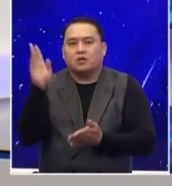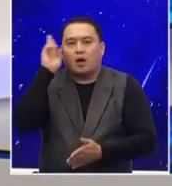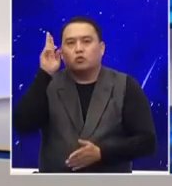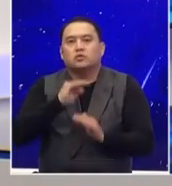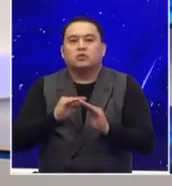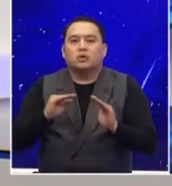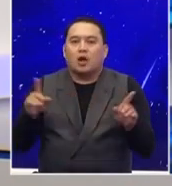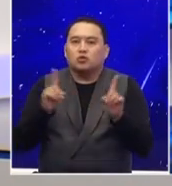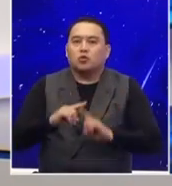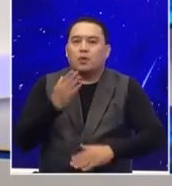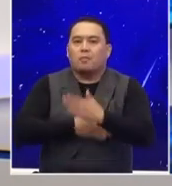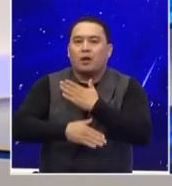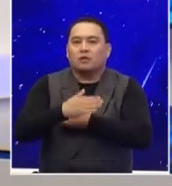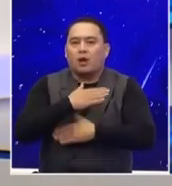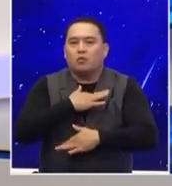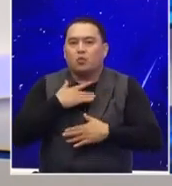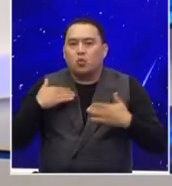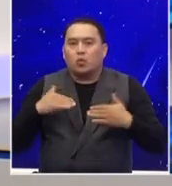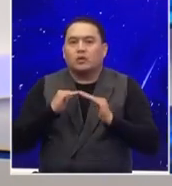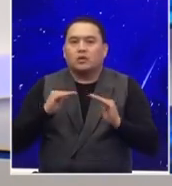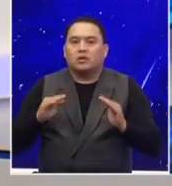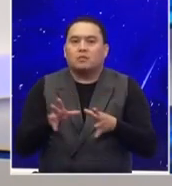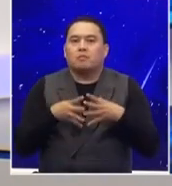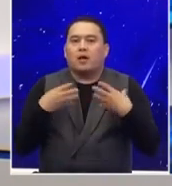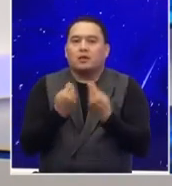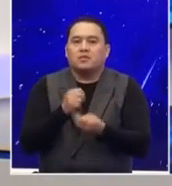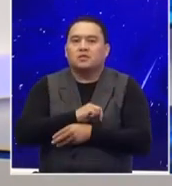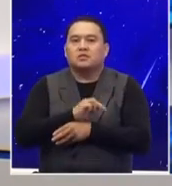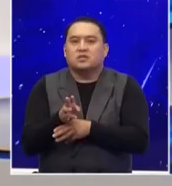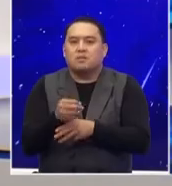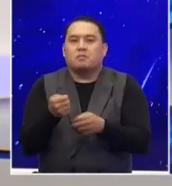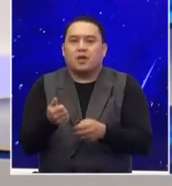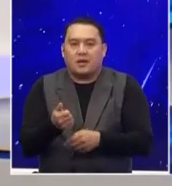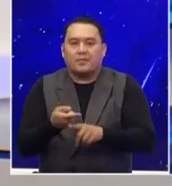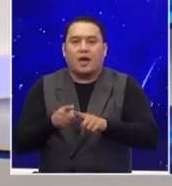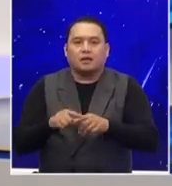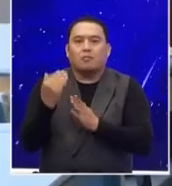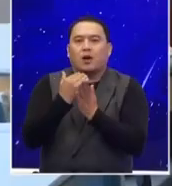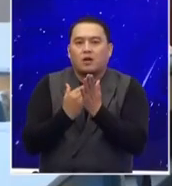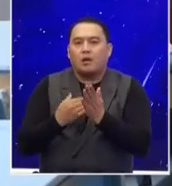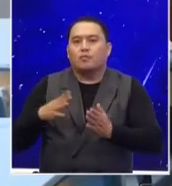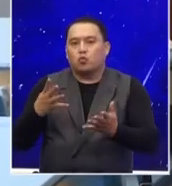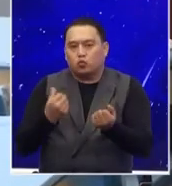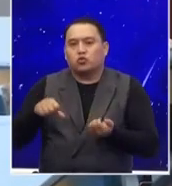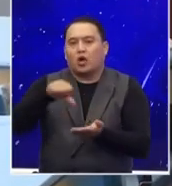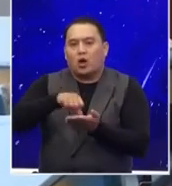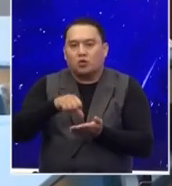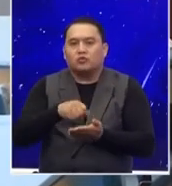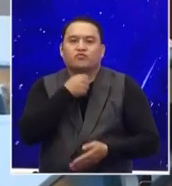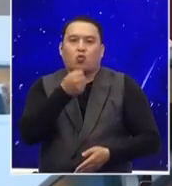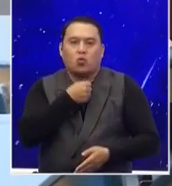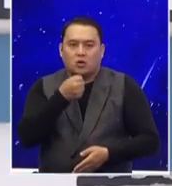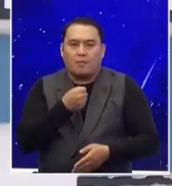обучение детей с особыми потребностями, а также из многодетных и малообеспеченных семей. Хотя в программе могут принять участие и